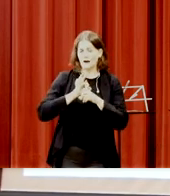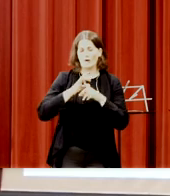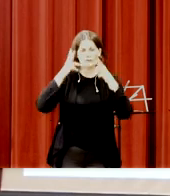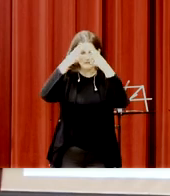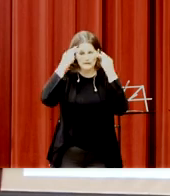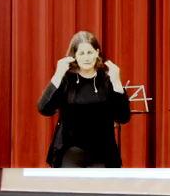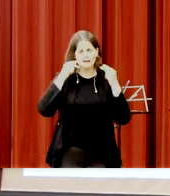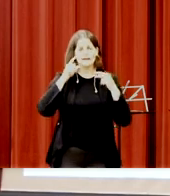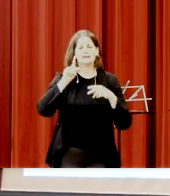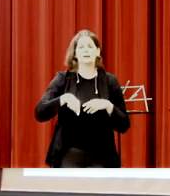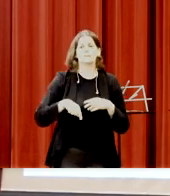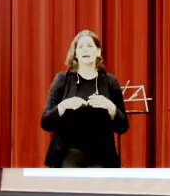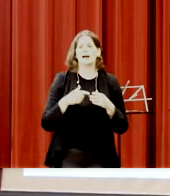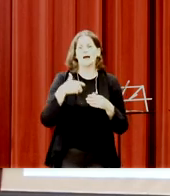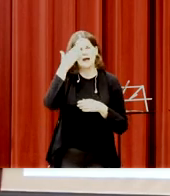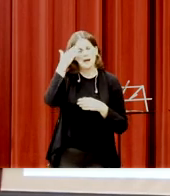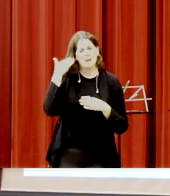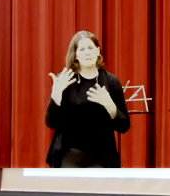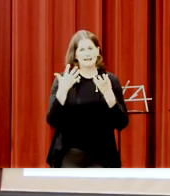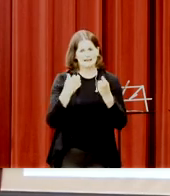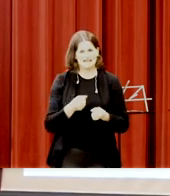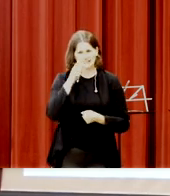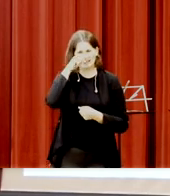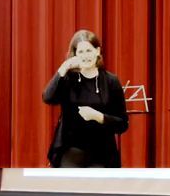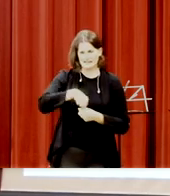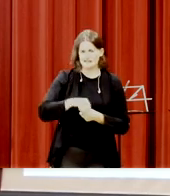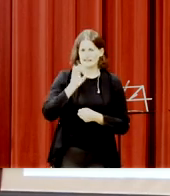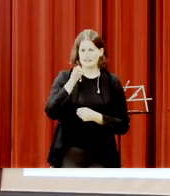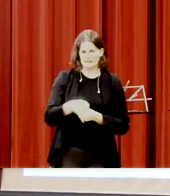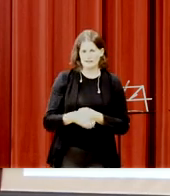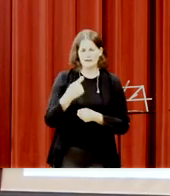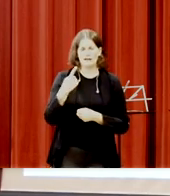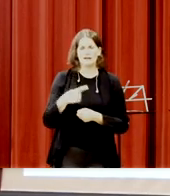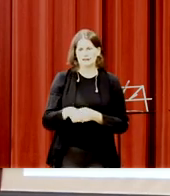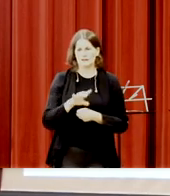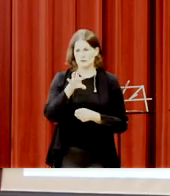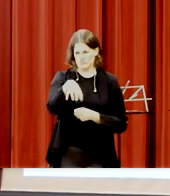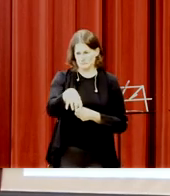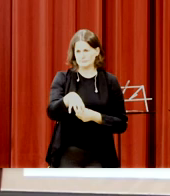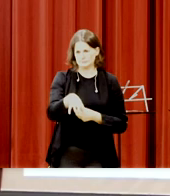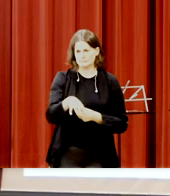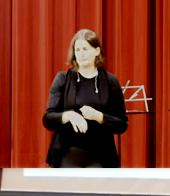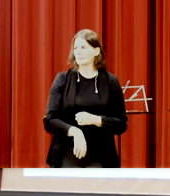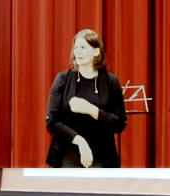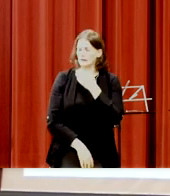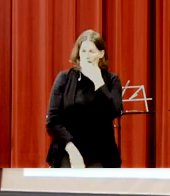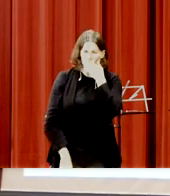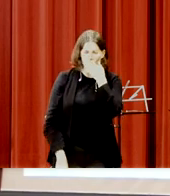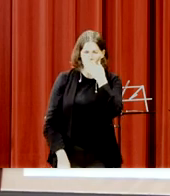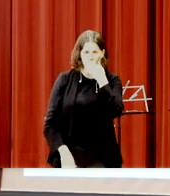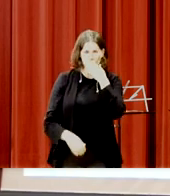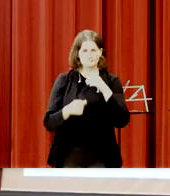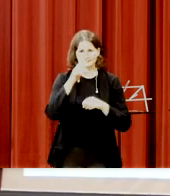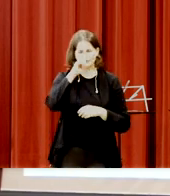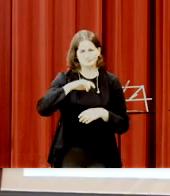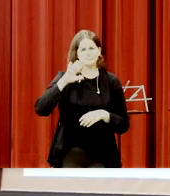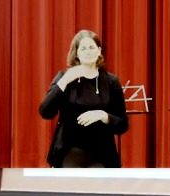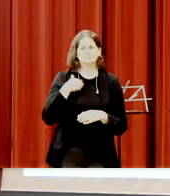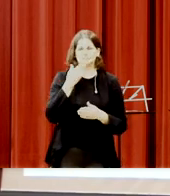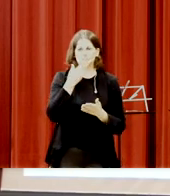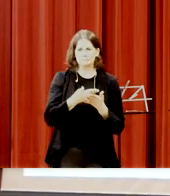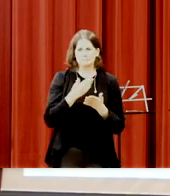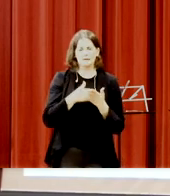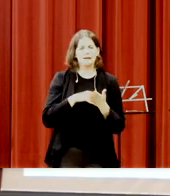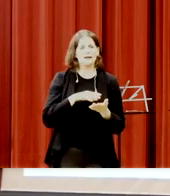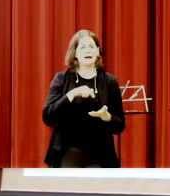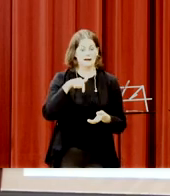reclamat. I al Campus Catalunya, on estem, doncs, més enllà de que l'any que ve puguin fer la inauguració en una aula magna com aquesta, aquí